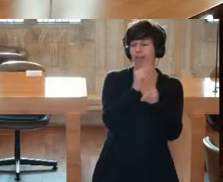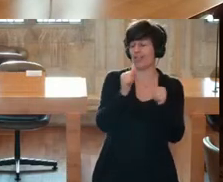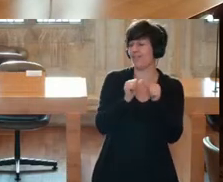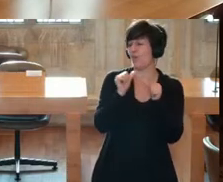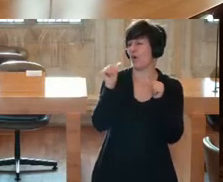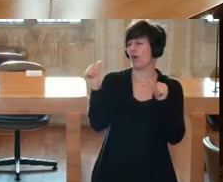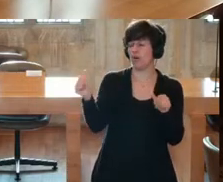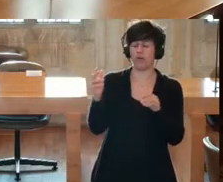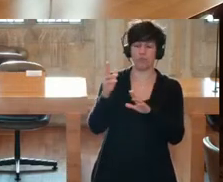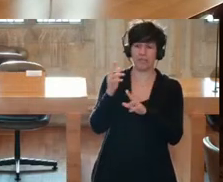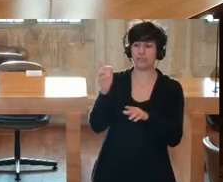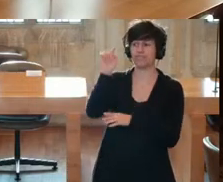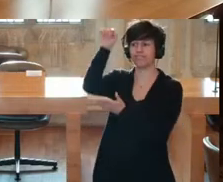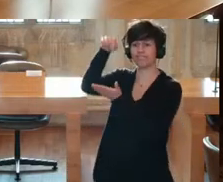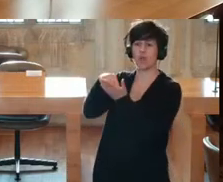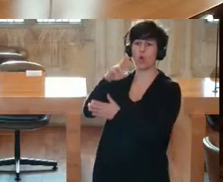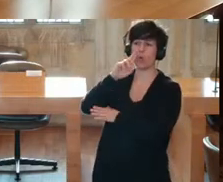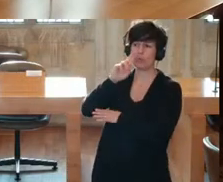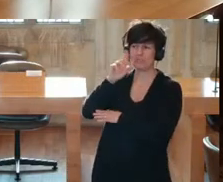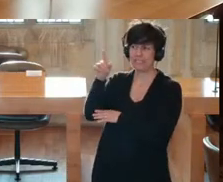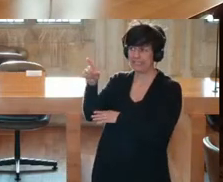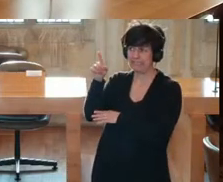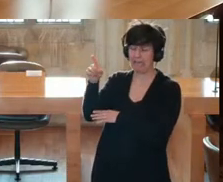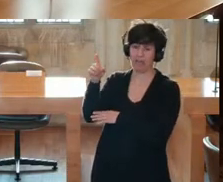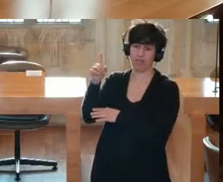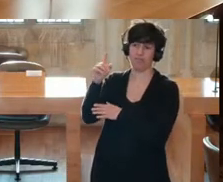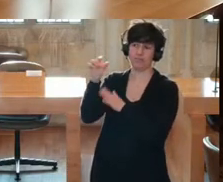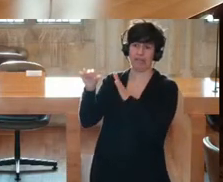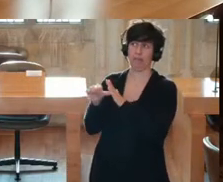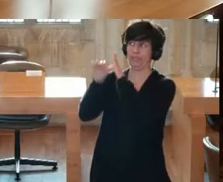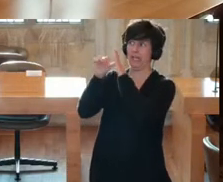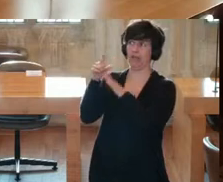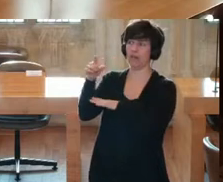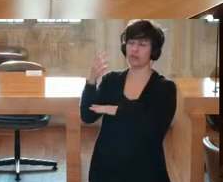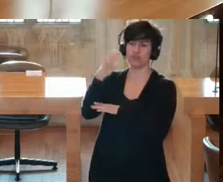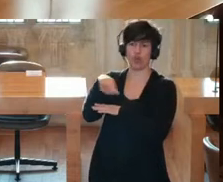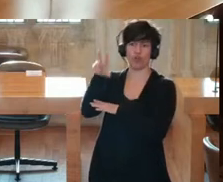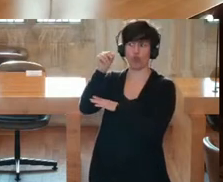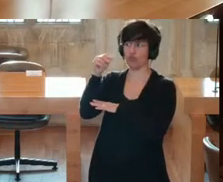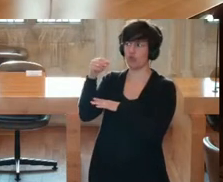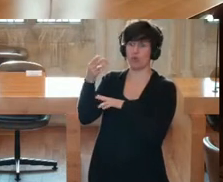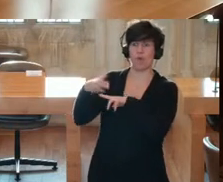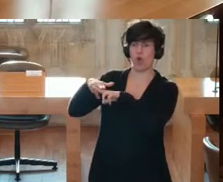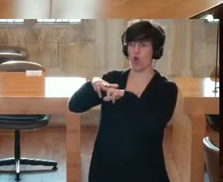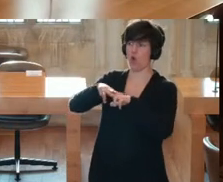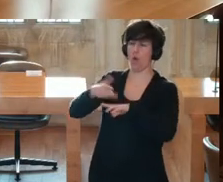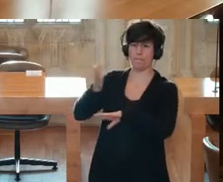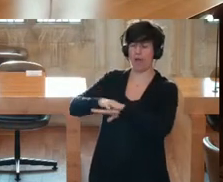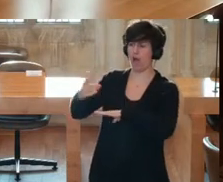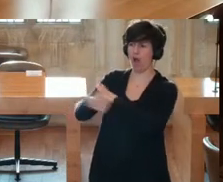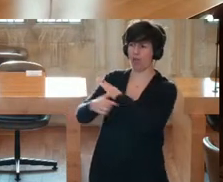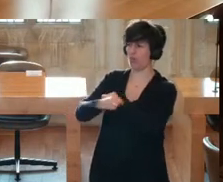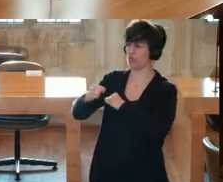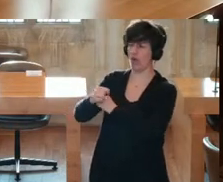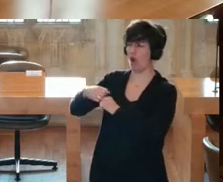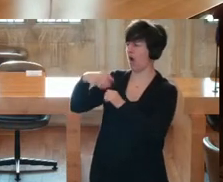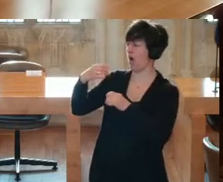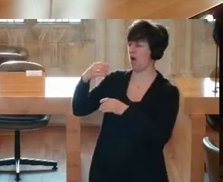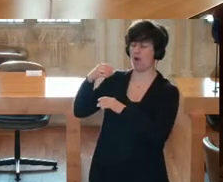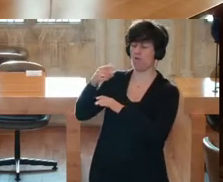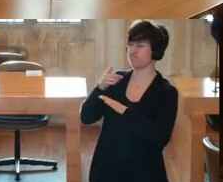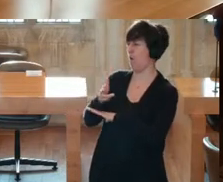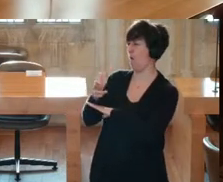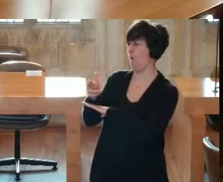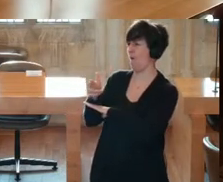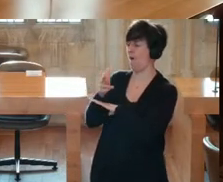Moscou vendredi dernier et qui a vu effectivement plus de 130 civils touchés par cette violence malheureusement